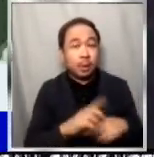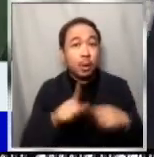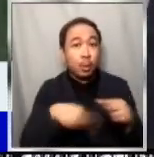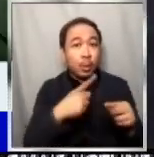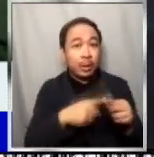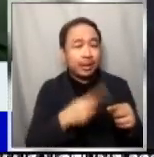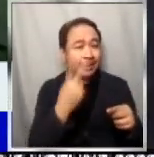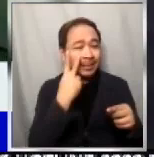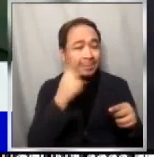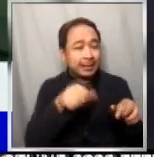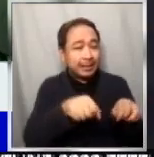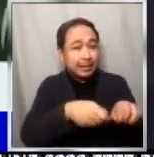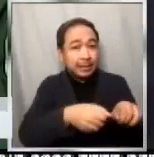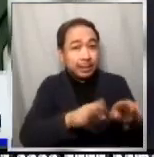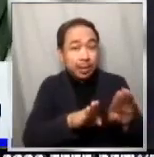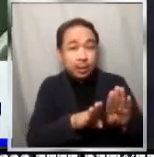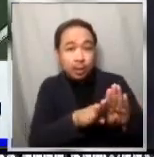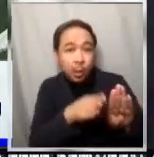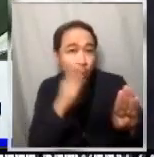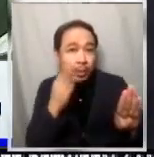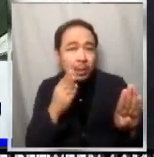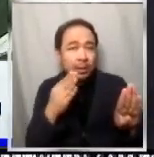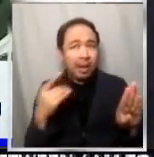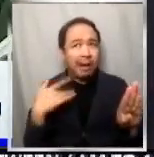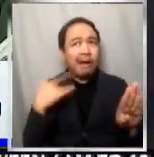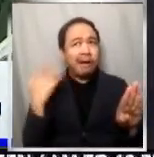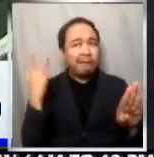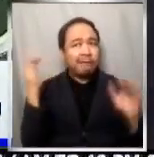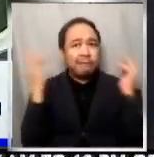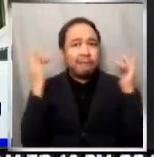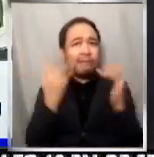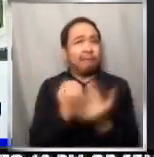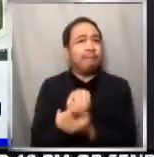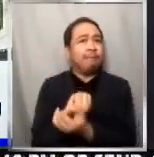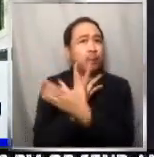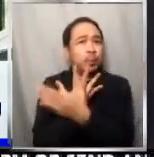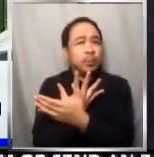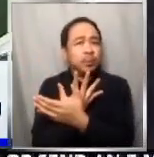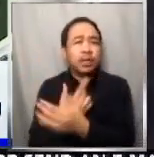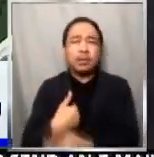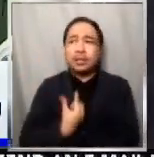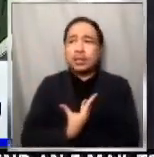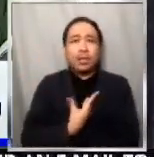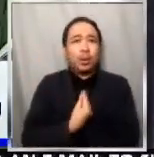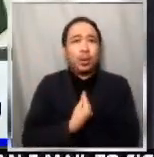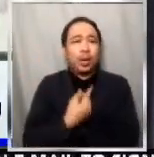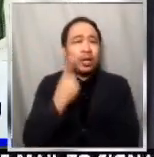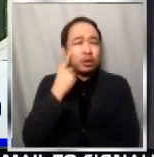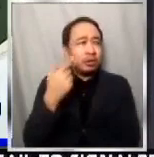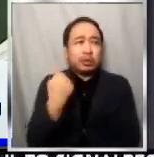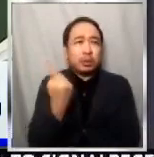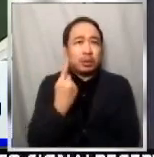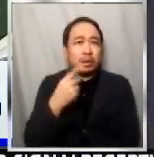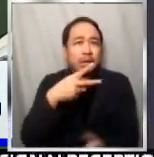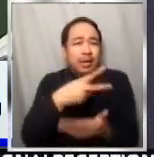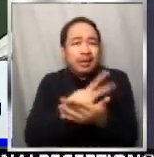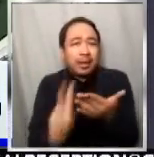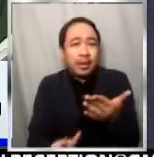pintuan, may pumutok, kinabahan ako, pero kala ko may nalaglag lang or what. Napasigaw na yung asawa